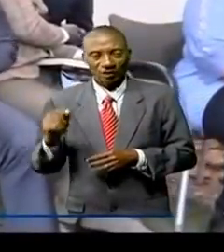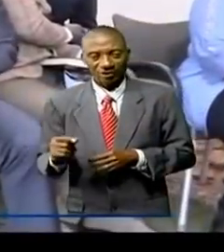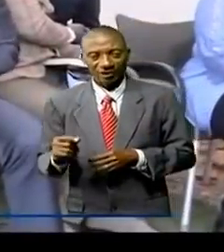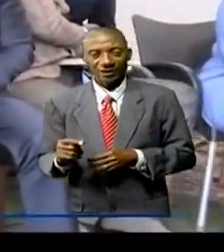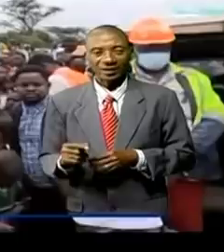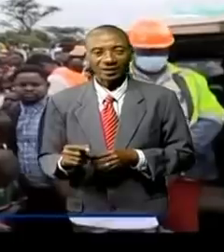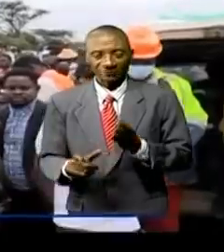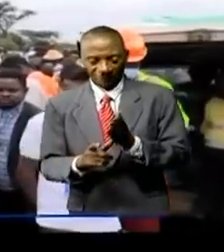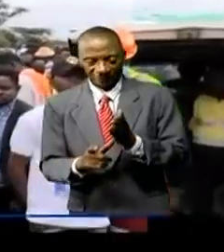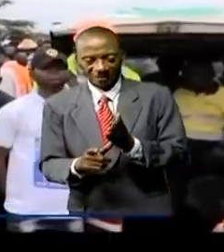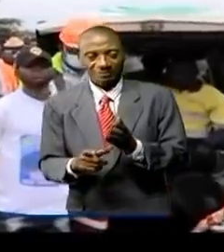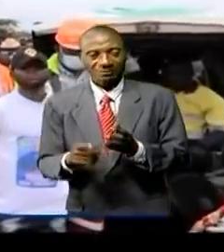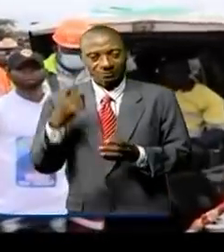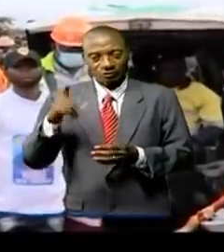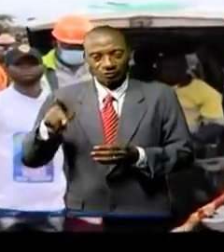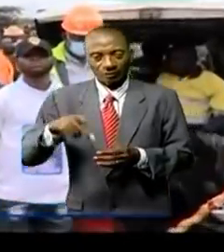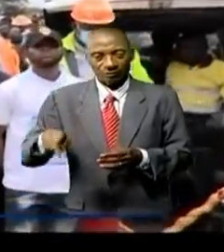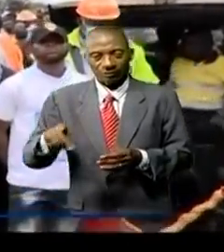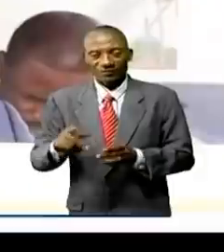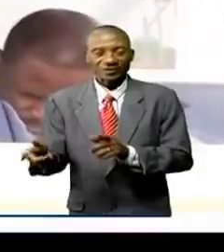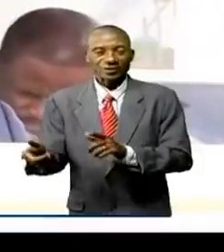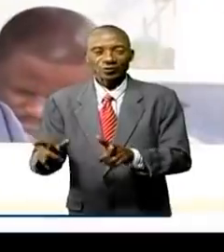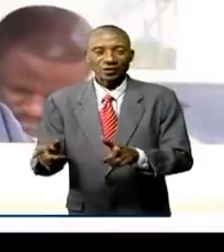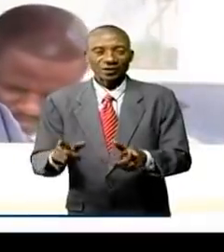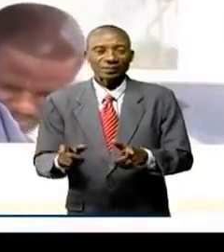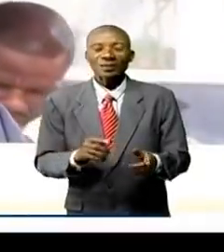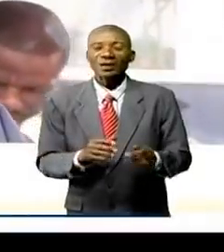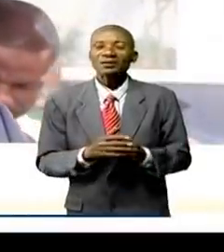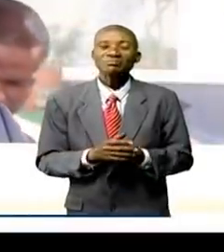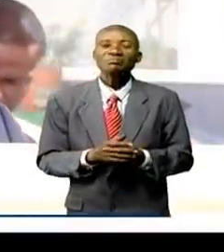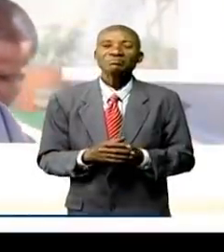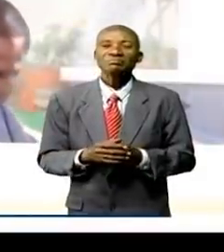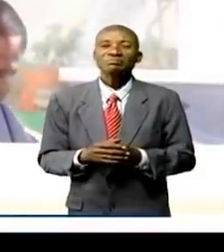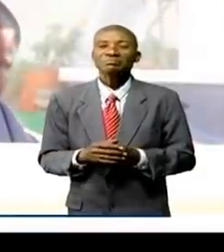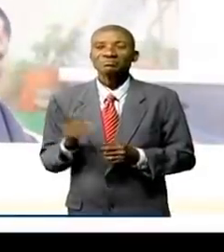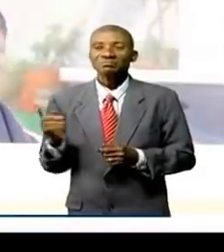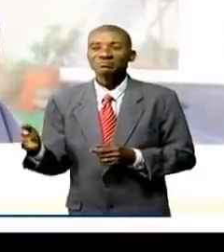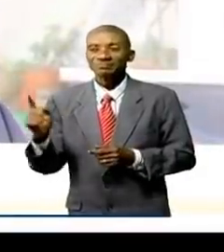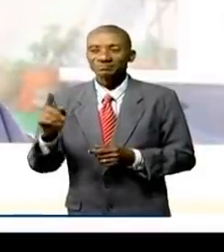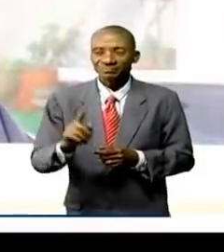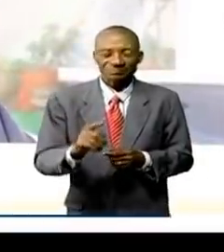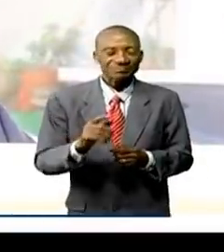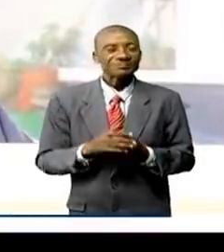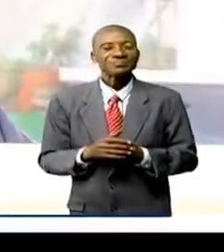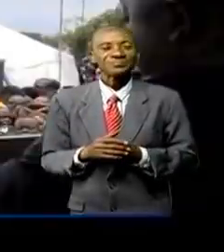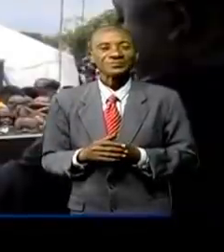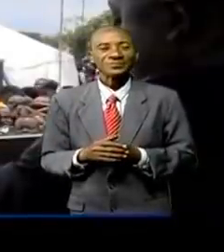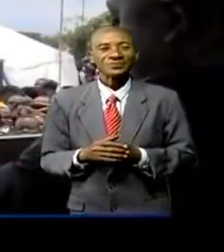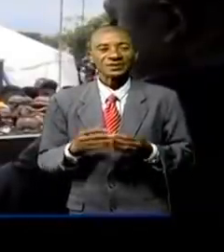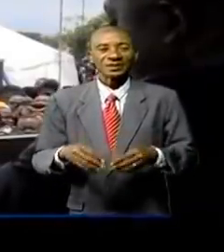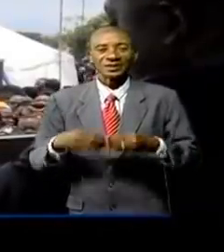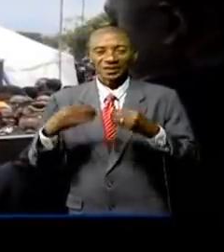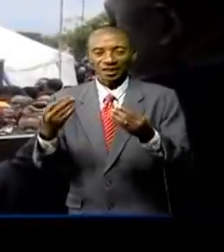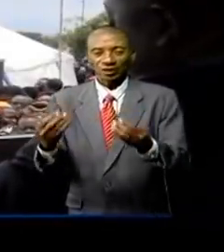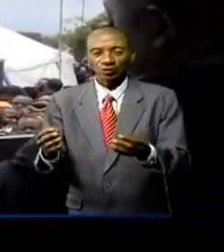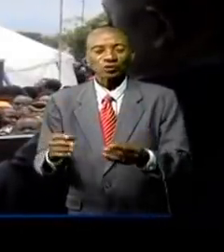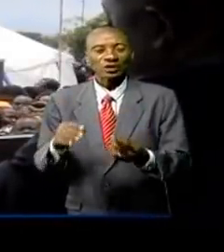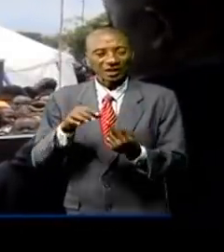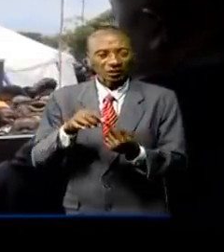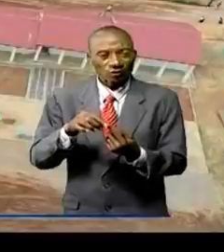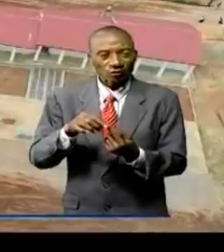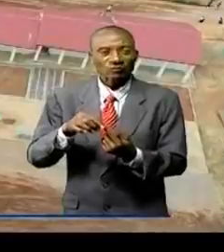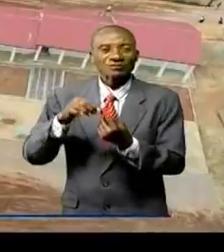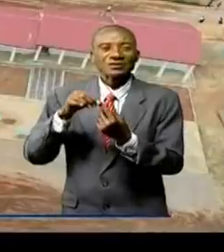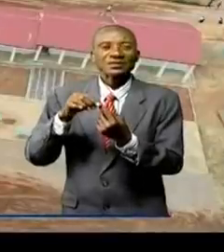du Lualaba, le Fonds social communautaire, par l'entremise de son directeur exécutif, a remis officiellement à la communauté